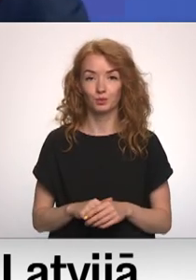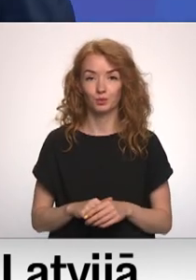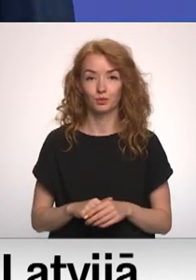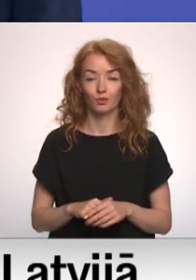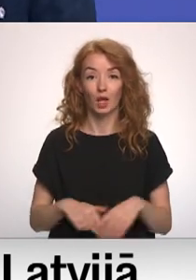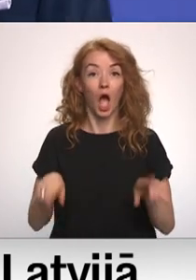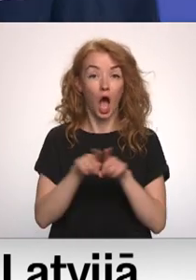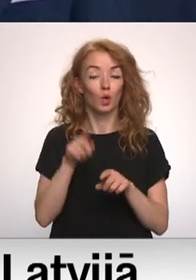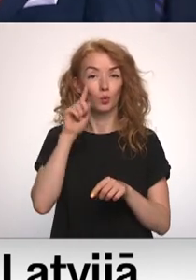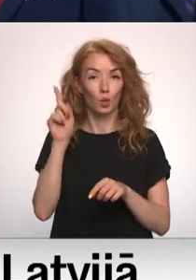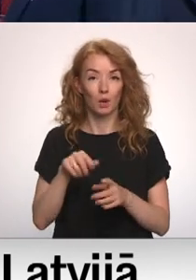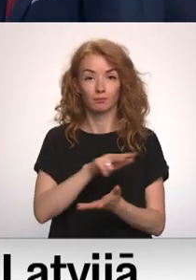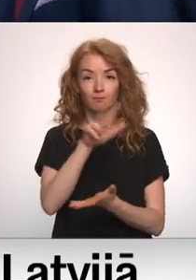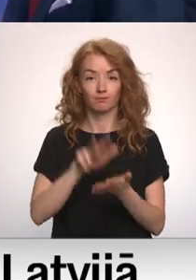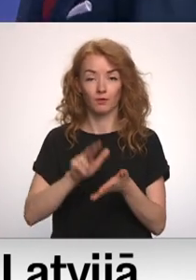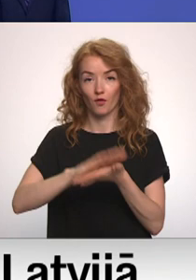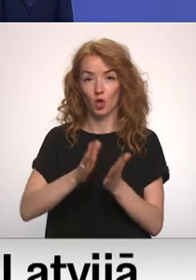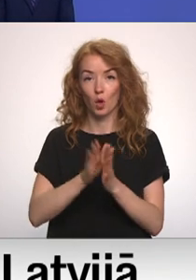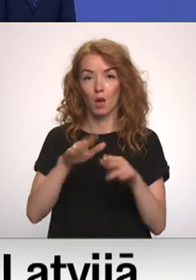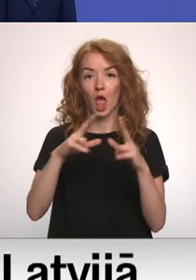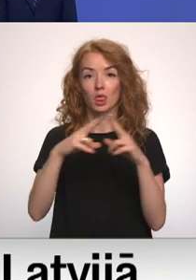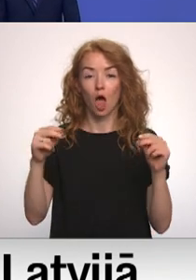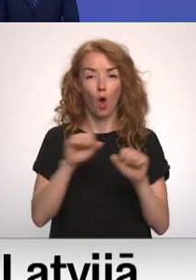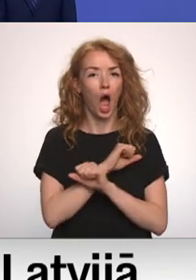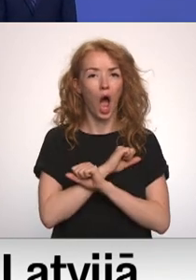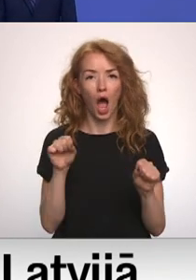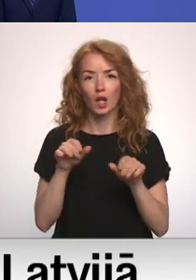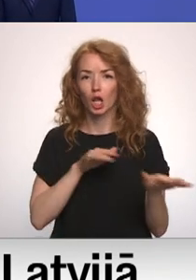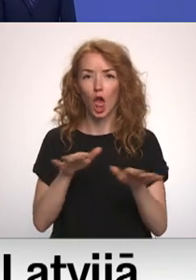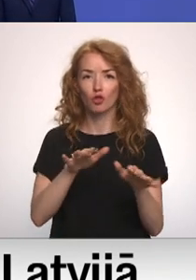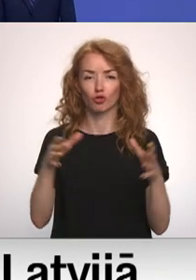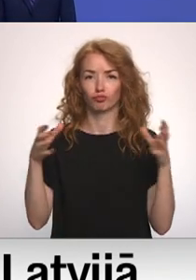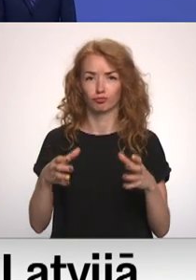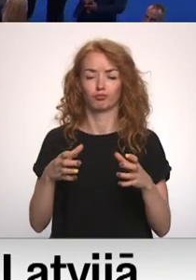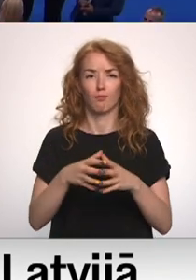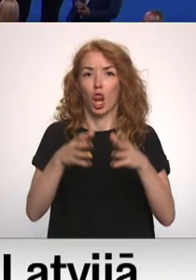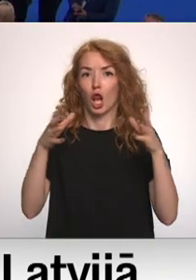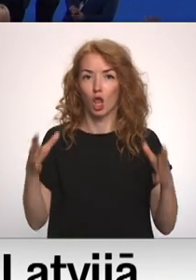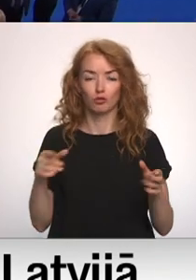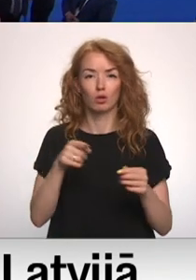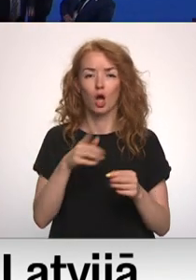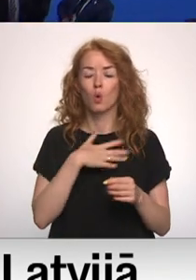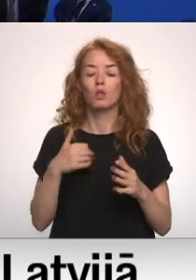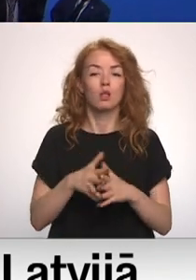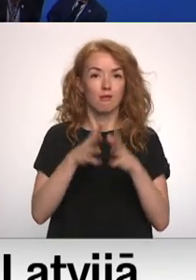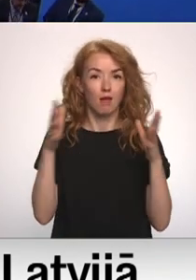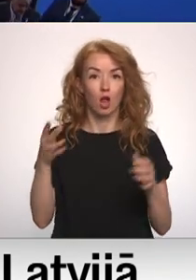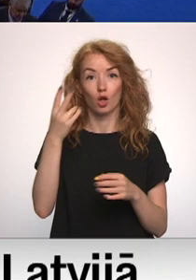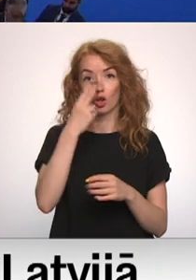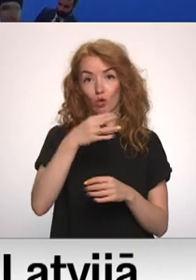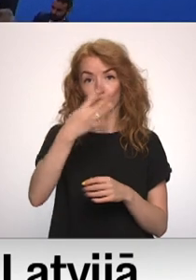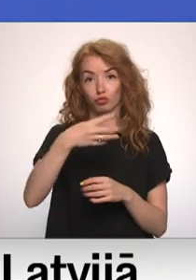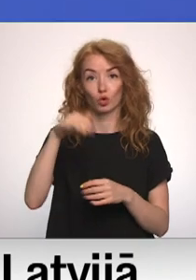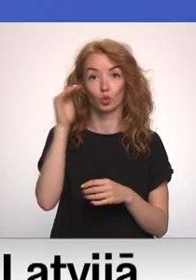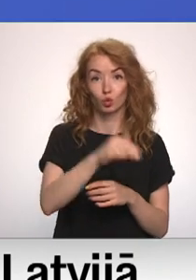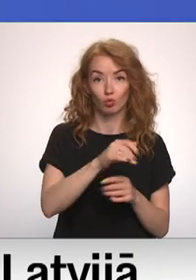Samitā, protams, apstiprināt arī vienošanās par NATO ātrās rēģēšanas spēku palielināšanu. Tā ir ļoti ievērojama no 40 000